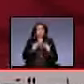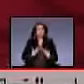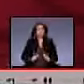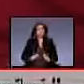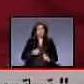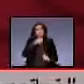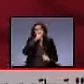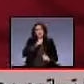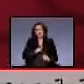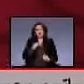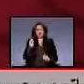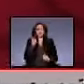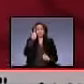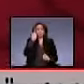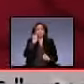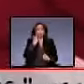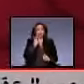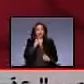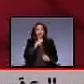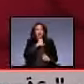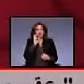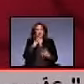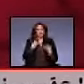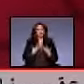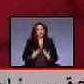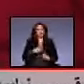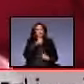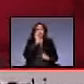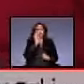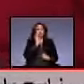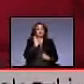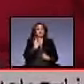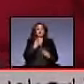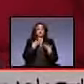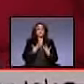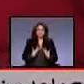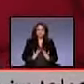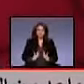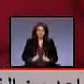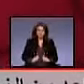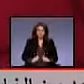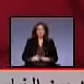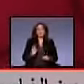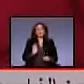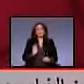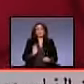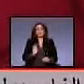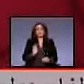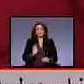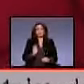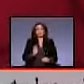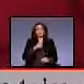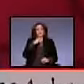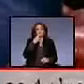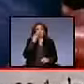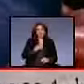جدا وانسى بعد خمس دقائق. لازم اهدى شويه يعني. قول وجهه نظرك بالراحه كده وبهدوء. وايدي على كتفك